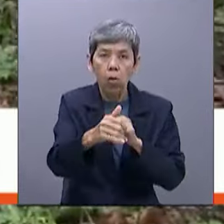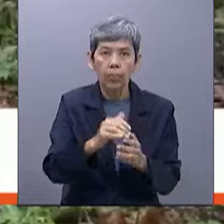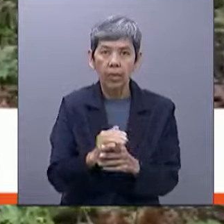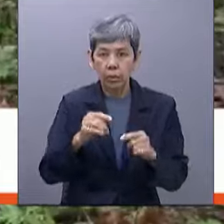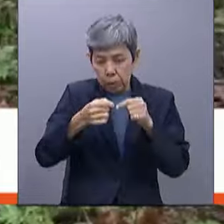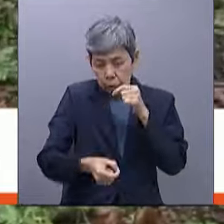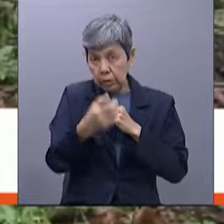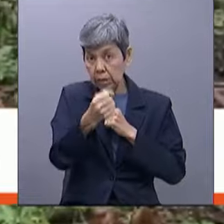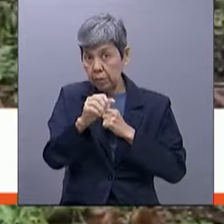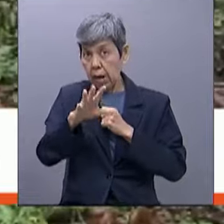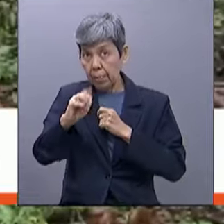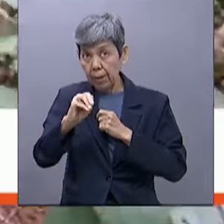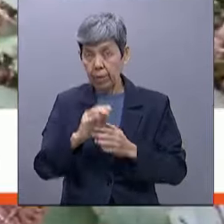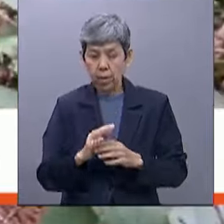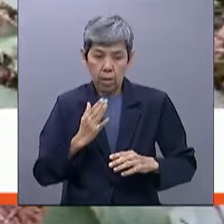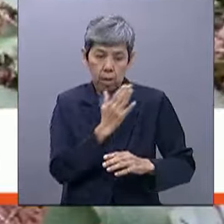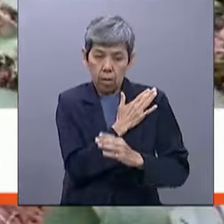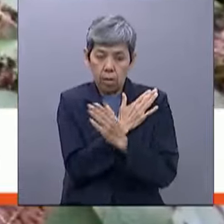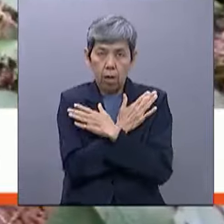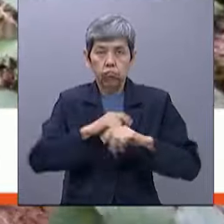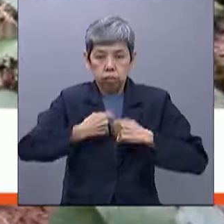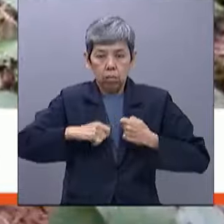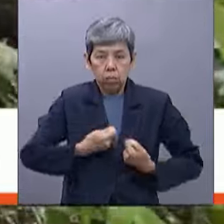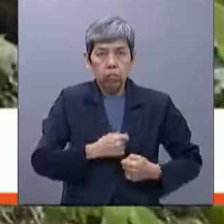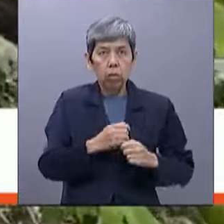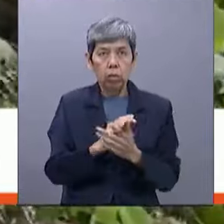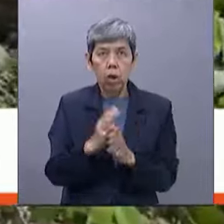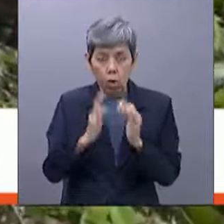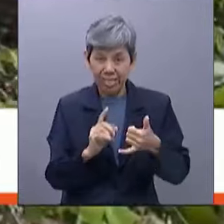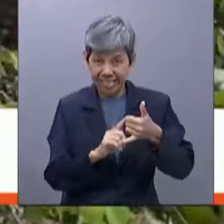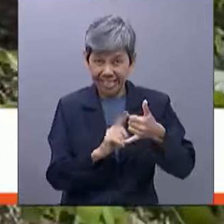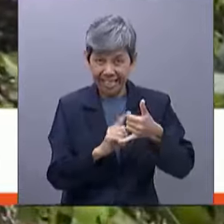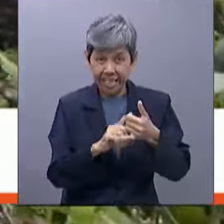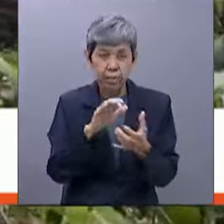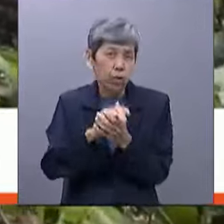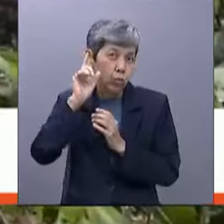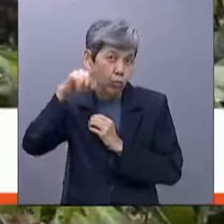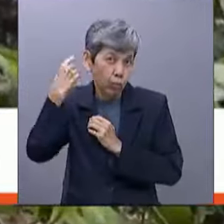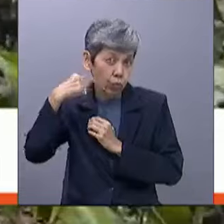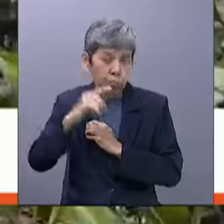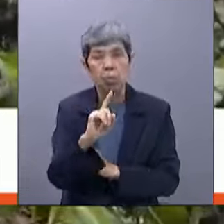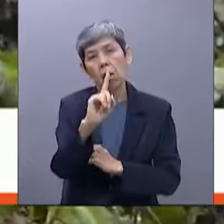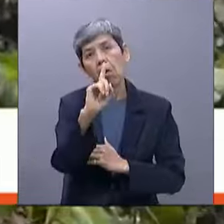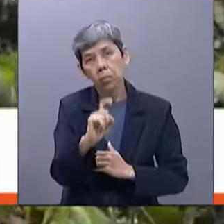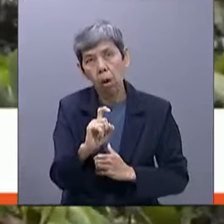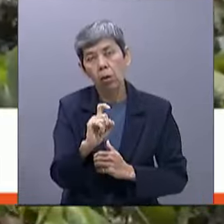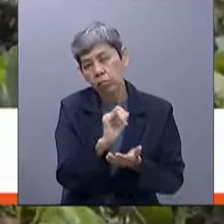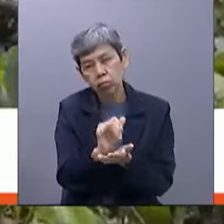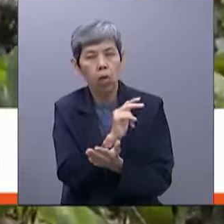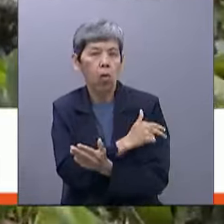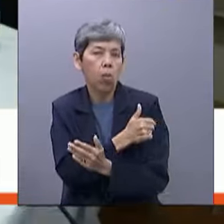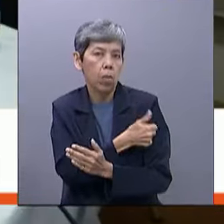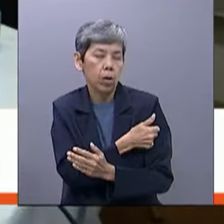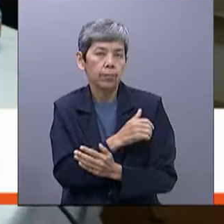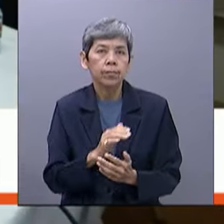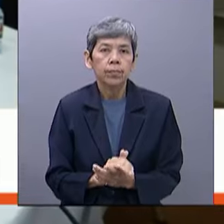15เมตกระดูกแขนและขาหักอีกคนนึงเป็นภรรยาของผู้บาดเจ็บนั้นเสียชีวิตระหว่างำส่งโรงพยาบาล